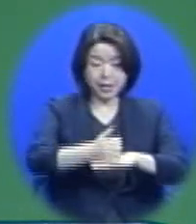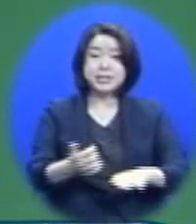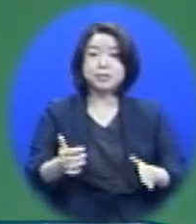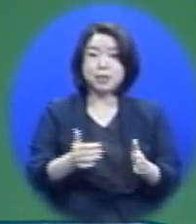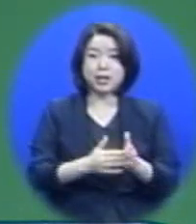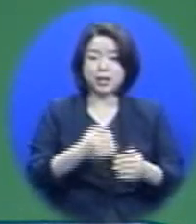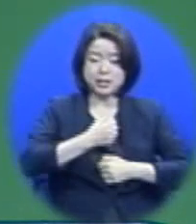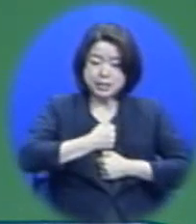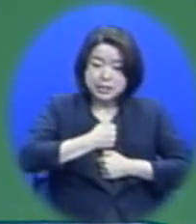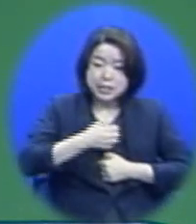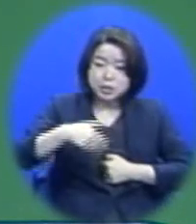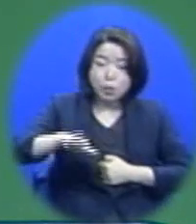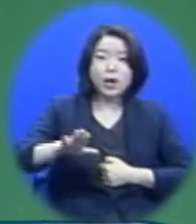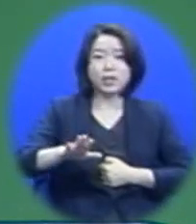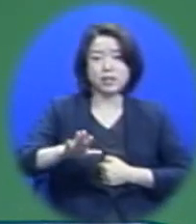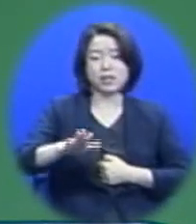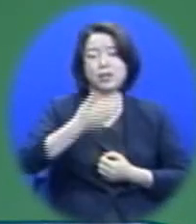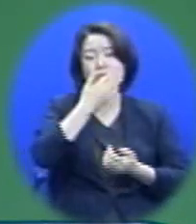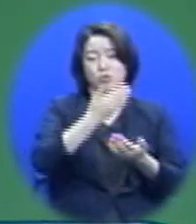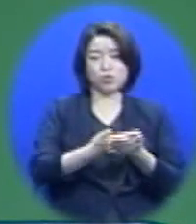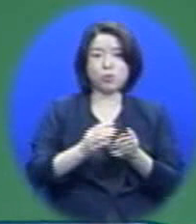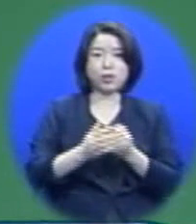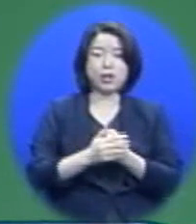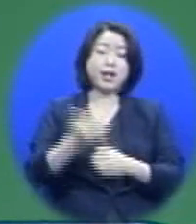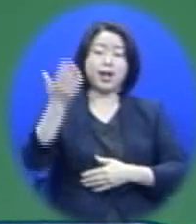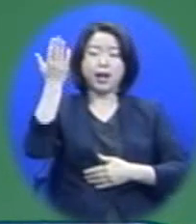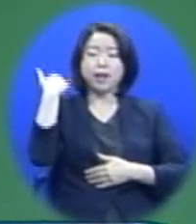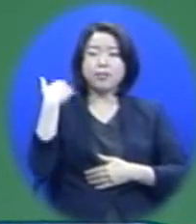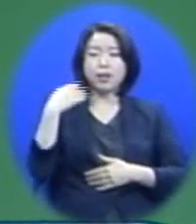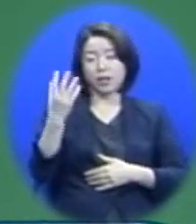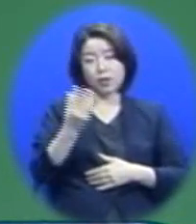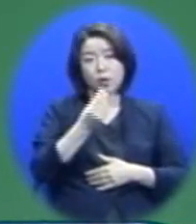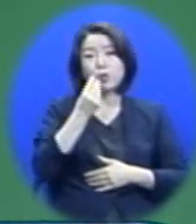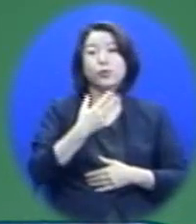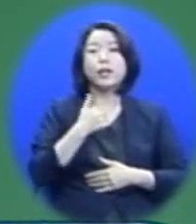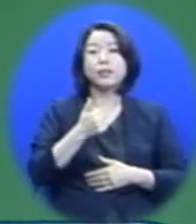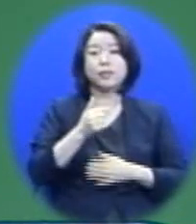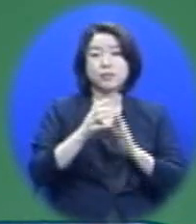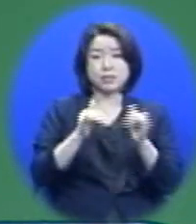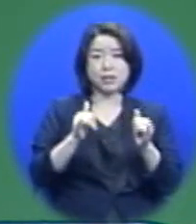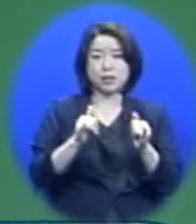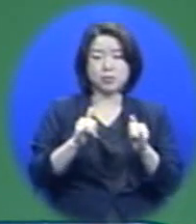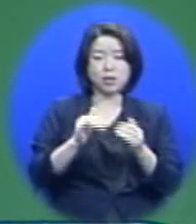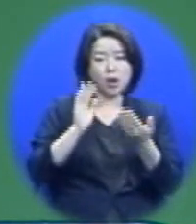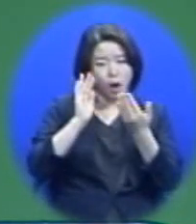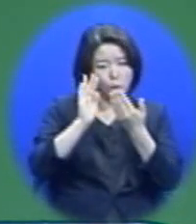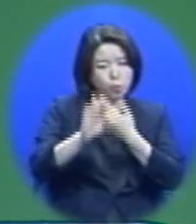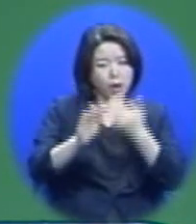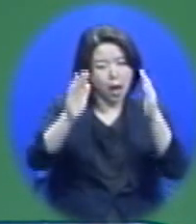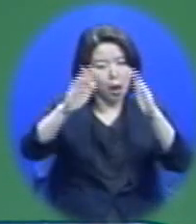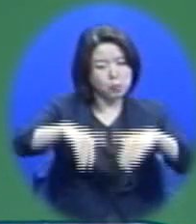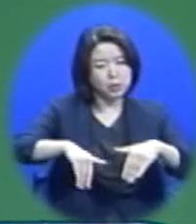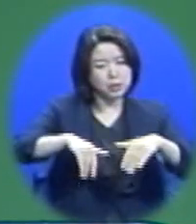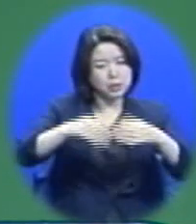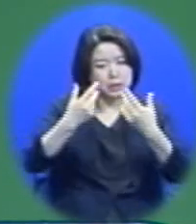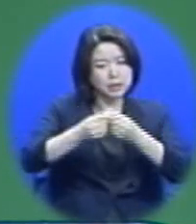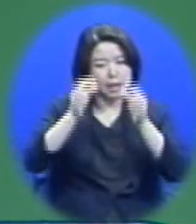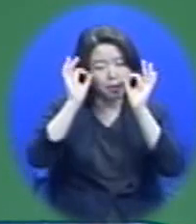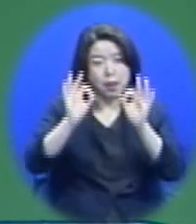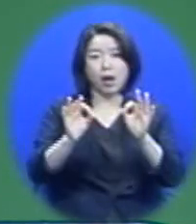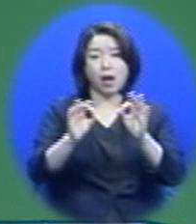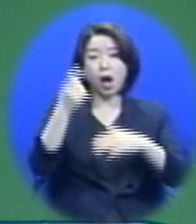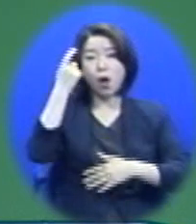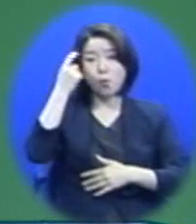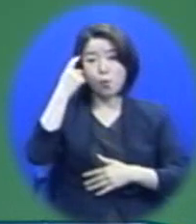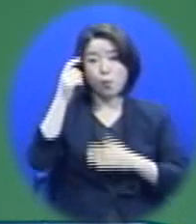지키느냐가 문제입니다. 한때는 참 거룩했던 사람이 나중에는 무너지는 사람을 많이 봅니다. 왜